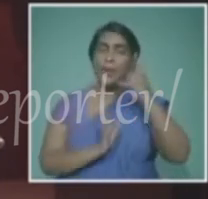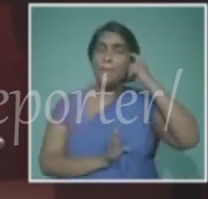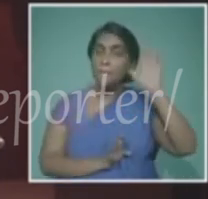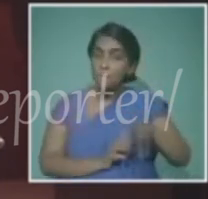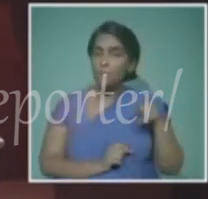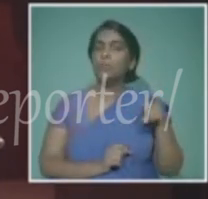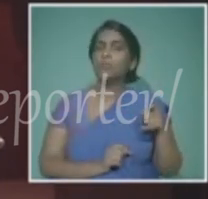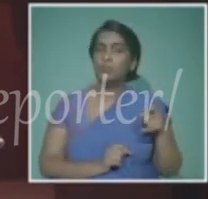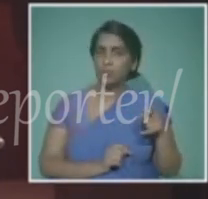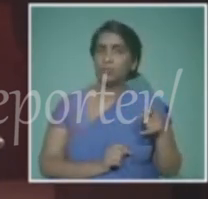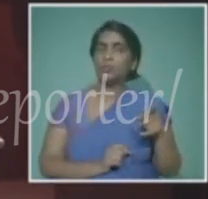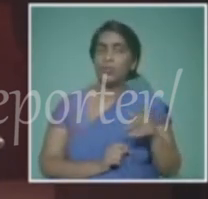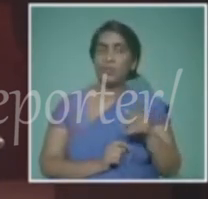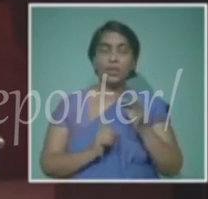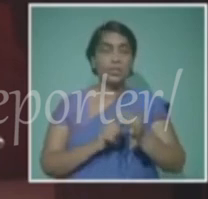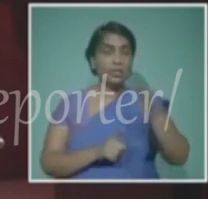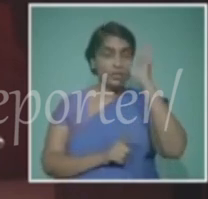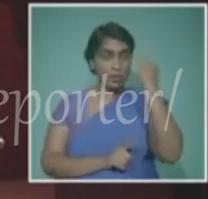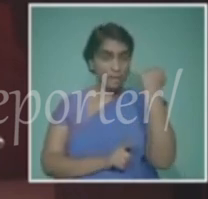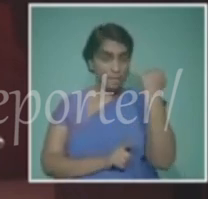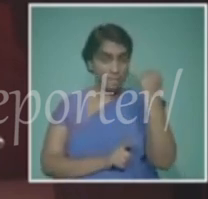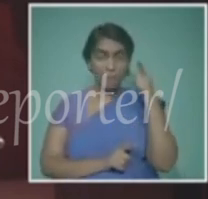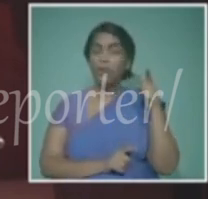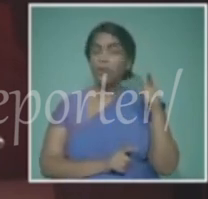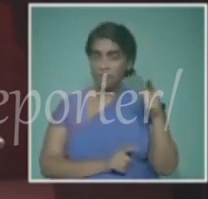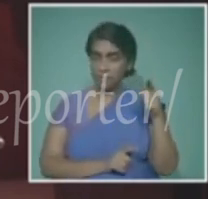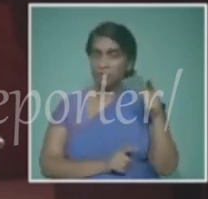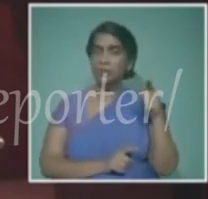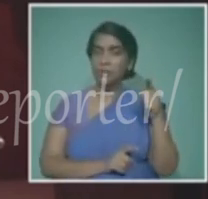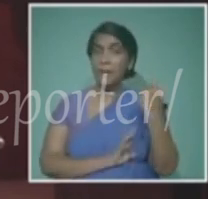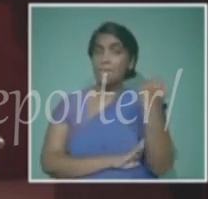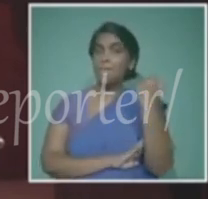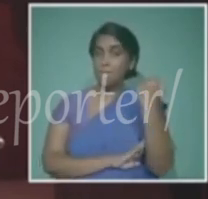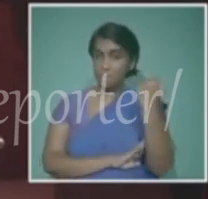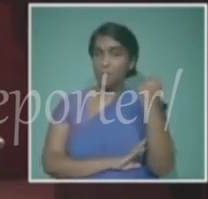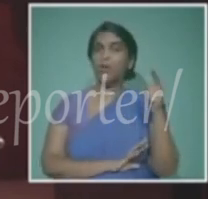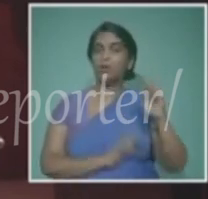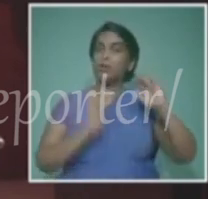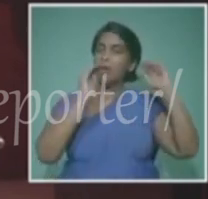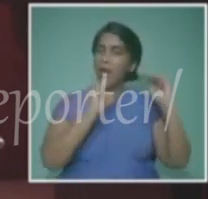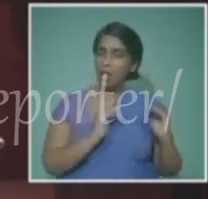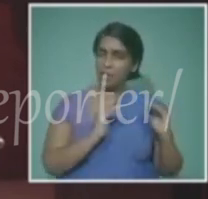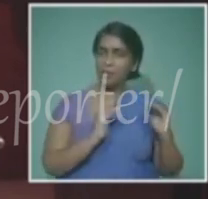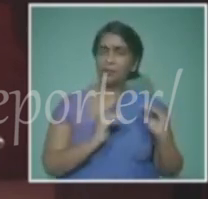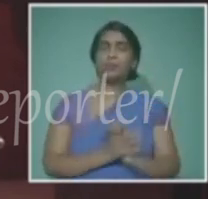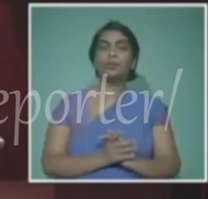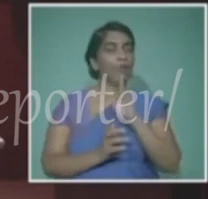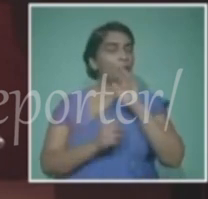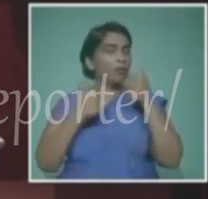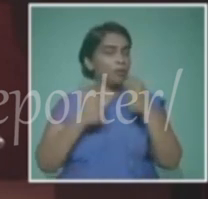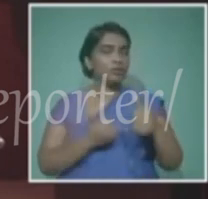බලාපොරොත්තුව විධායක ජනාධිපතිවරයාගේ බලය අඩු කරලා